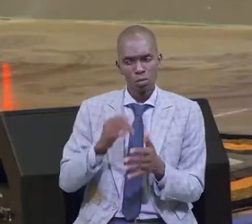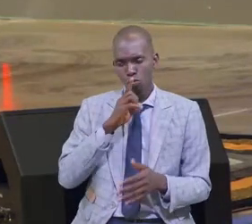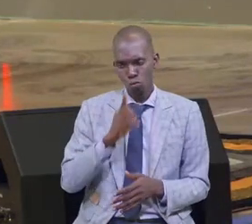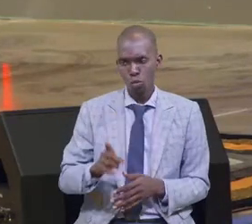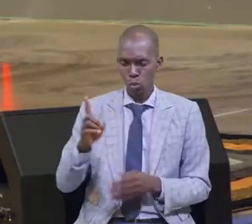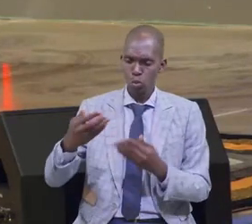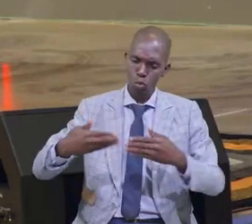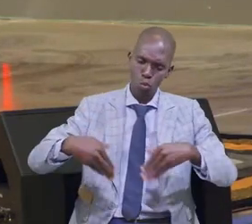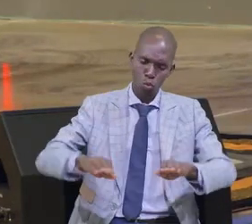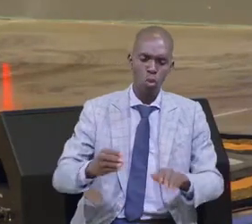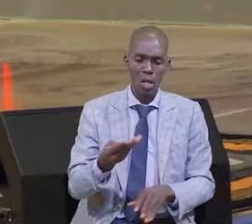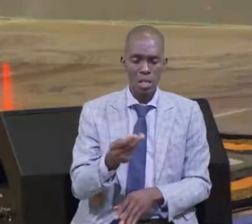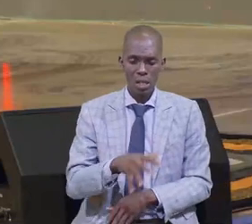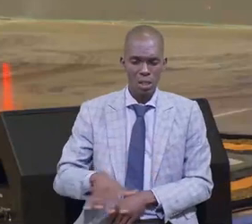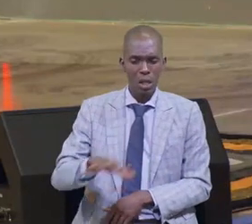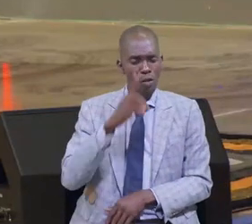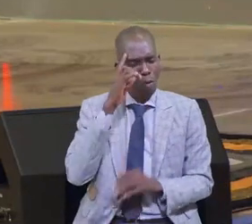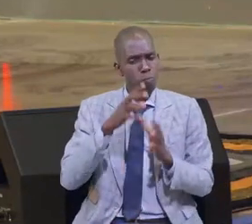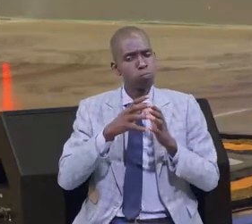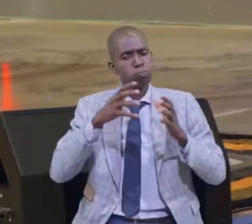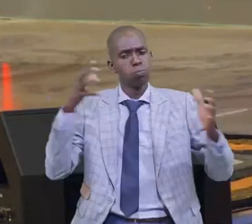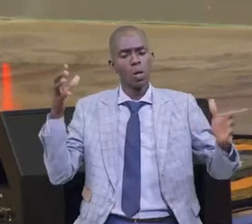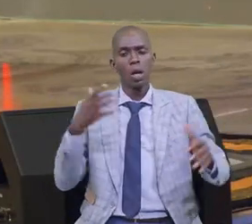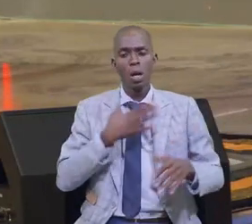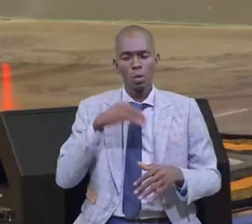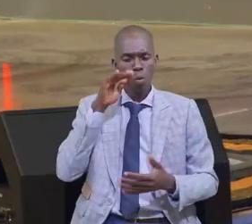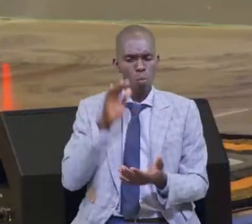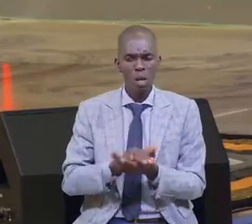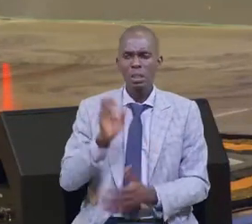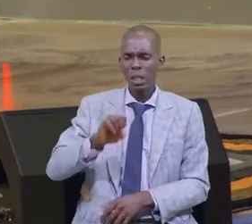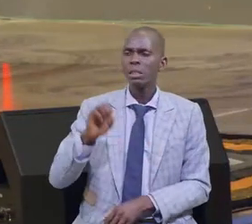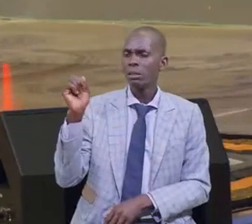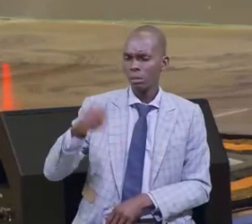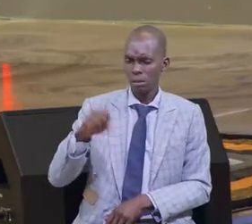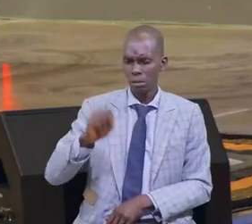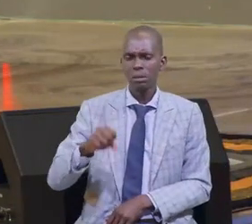un tel prix que vous avez vendu le champ ?»« Oui !»